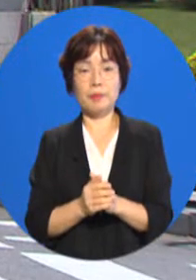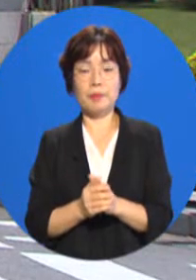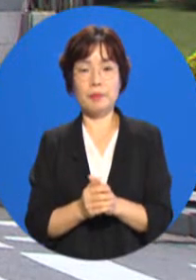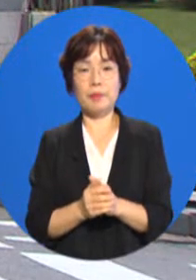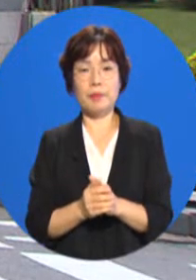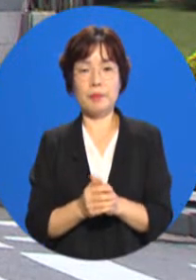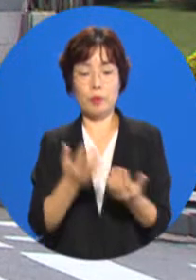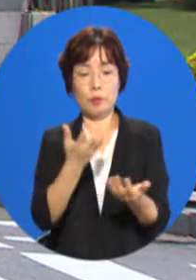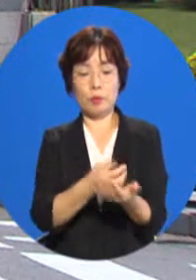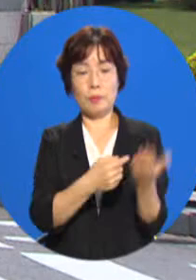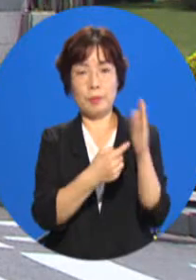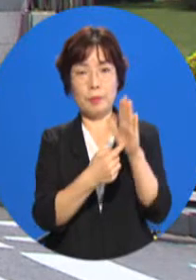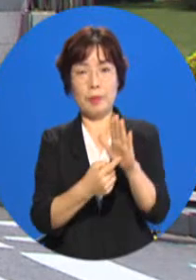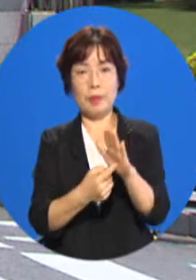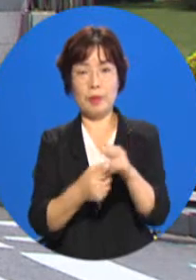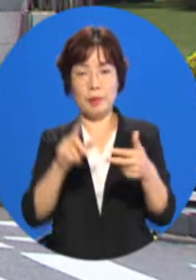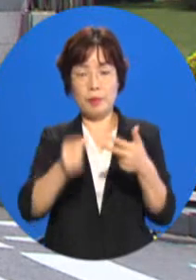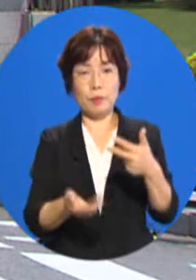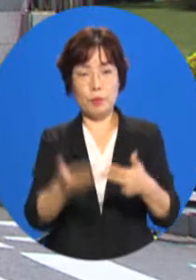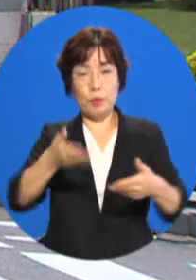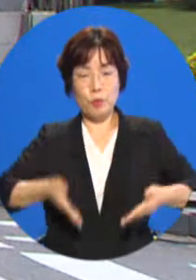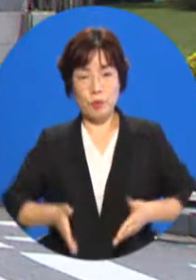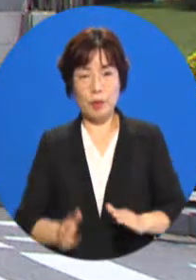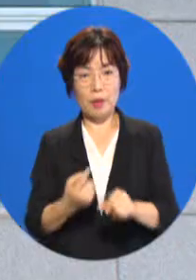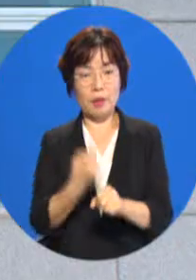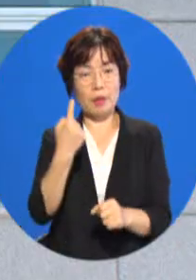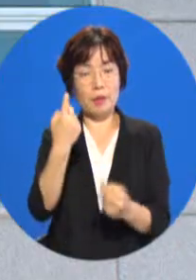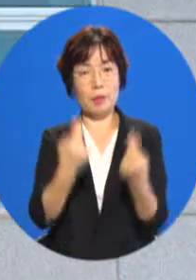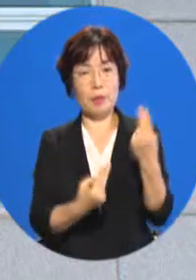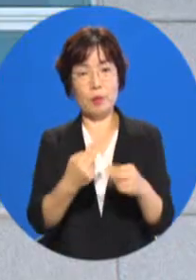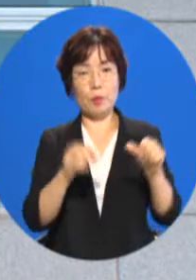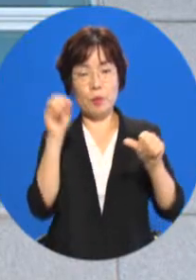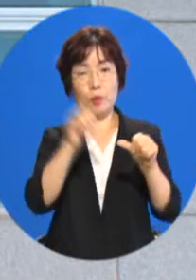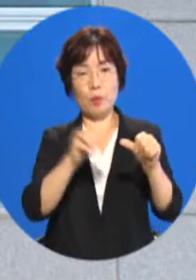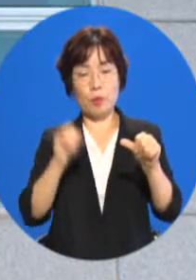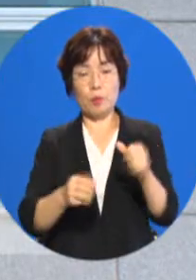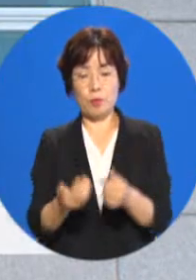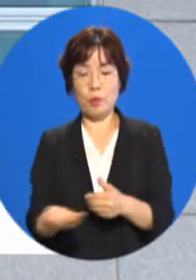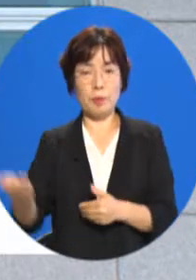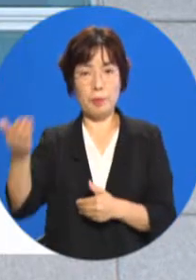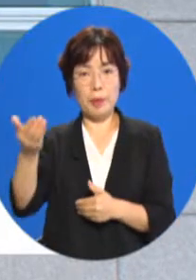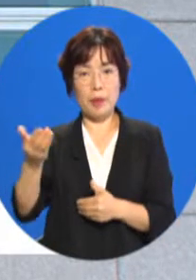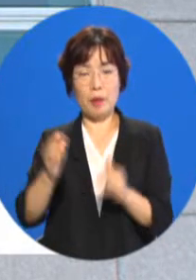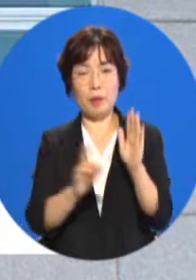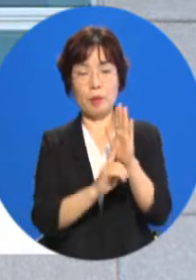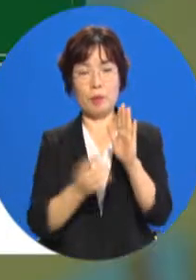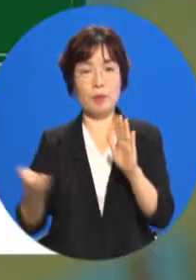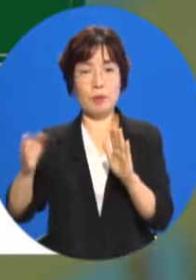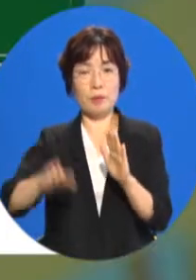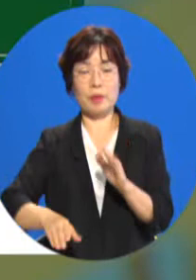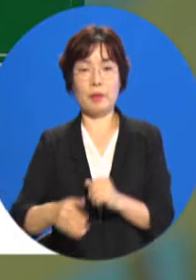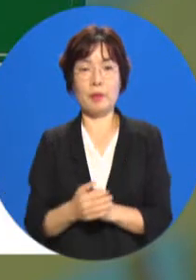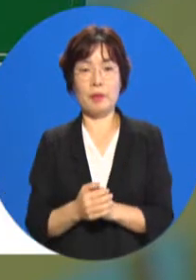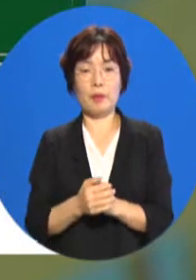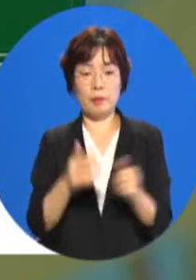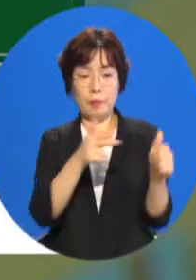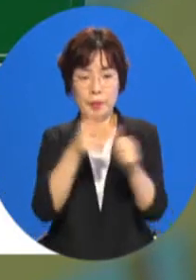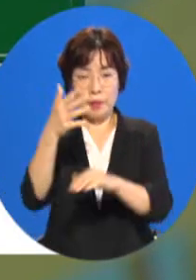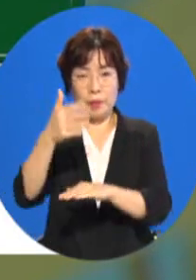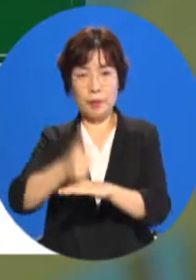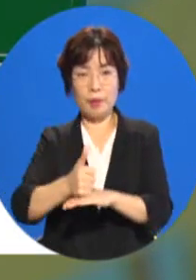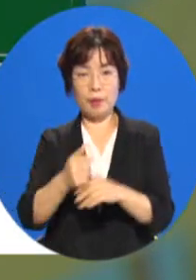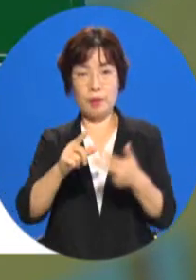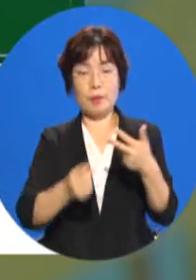광양시는 보도 자료를 통해 상반기 출산율이 지난해와 비교해 5% 넘게 상승했다며 홍보에 나섰지만 취재 결과